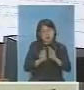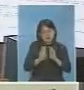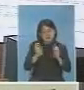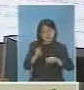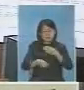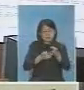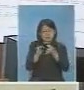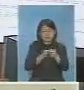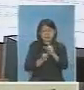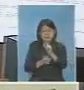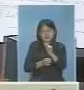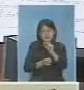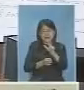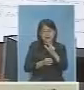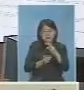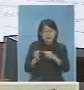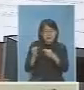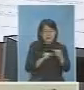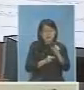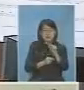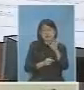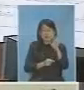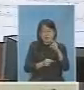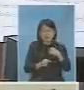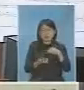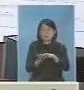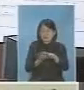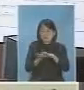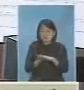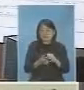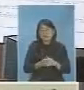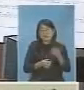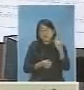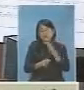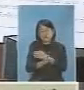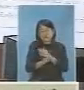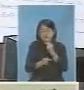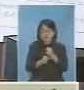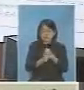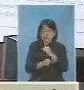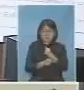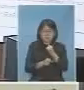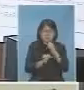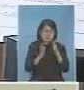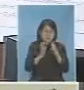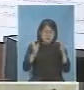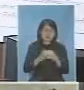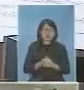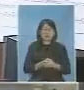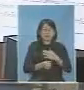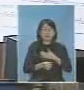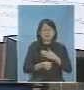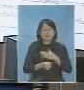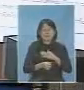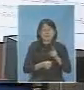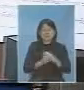คะก็ต้องขอประทานโทษจริงๆค่ะเพราะว่าภารกิจเดือนที่ผ่านมานั้นค่อนข้างแน่นจริงๆแล้วก็ดิฉันเองก็ได้มีโอกา